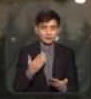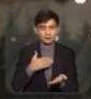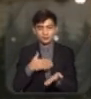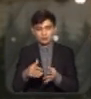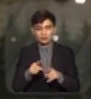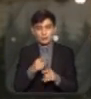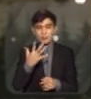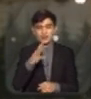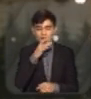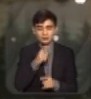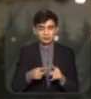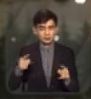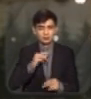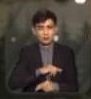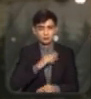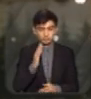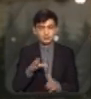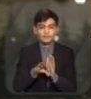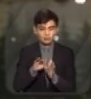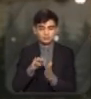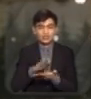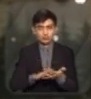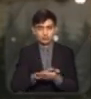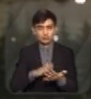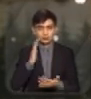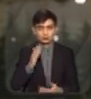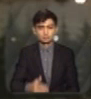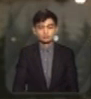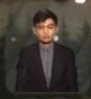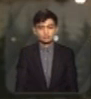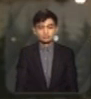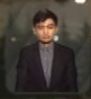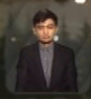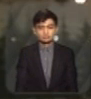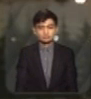лет. Но на этом набор не заканчивается, ожидается еще один.